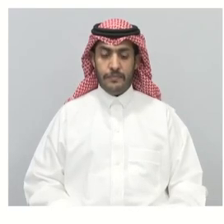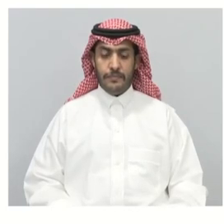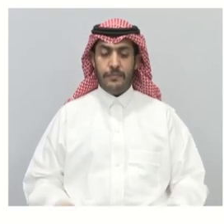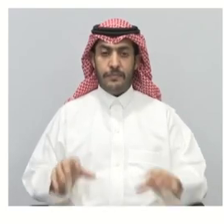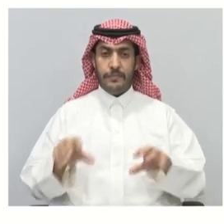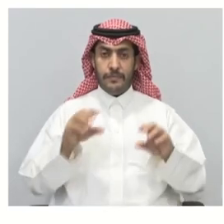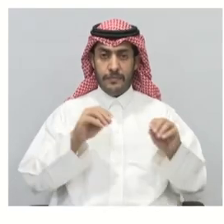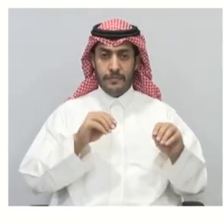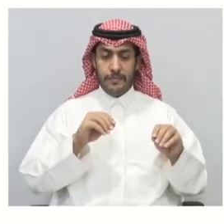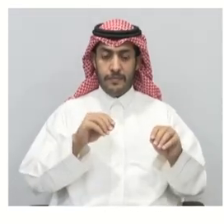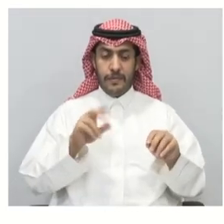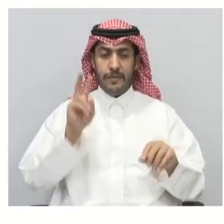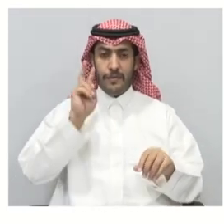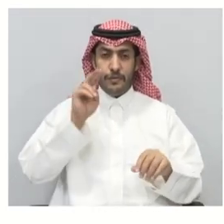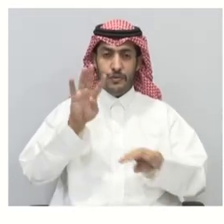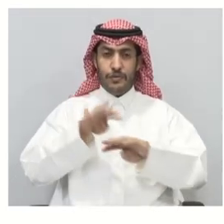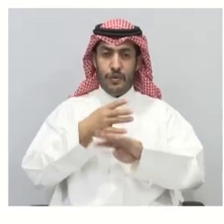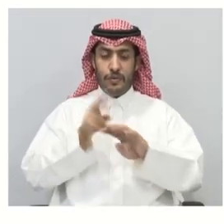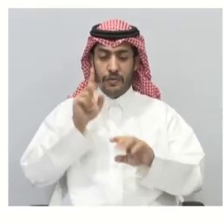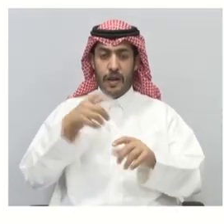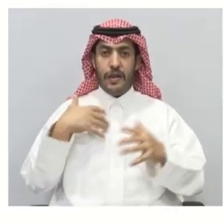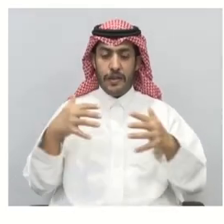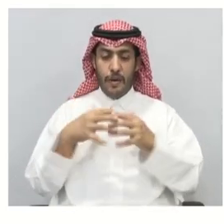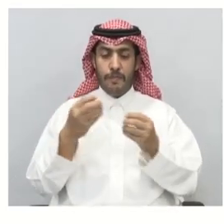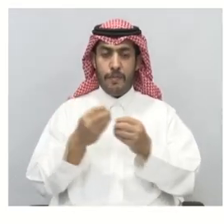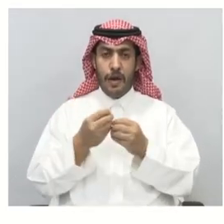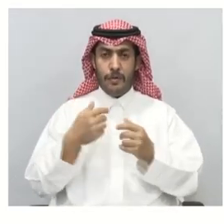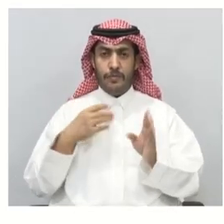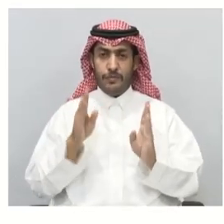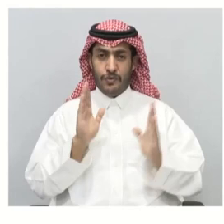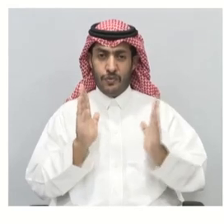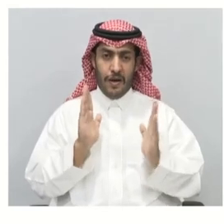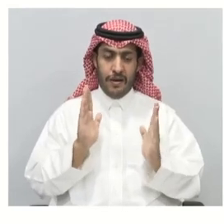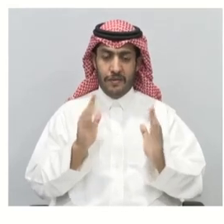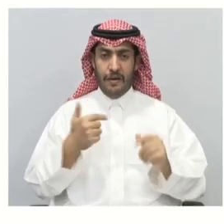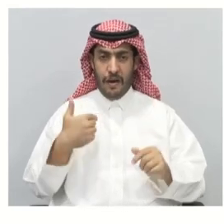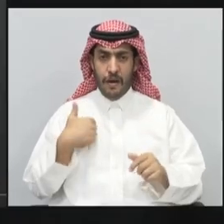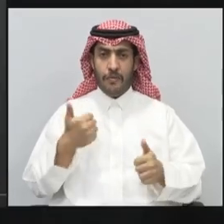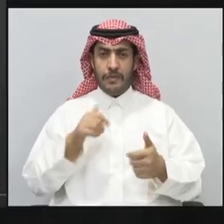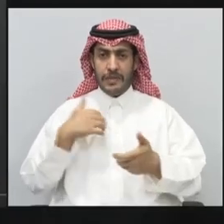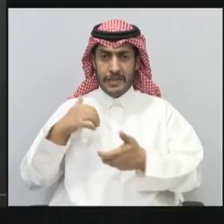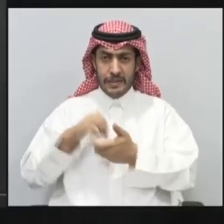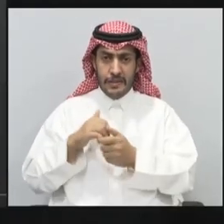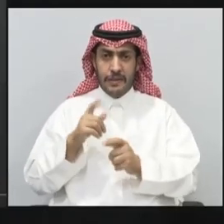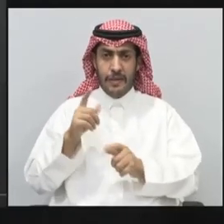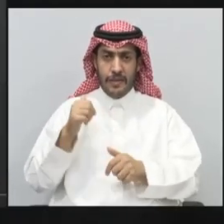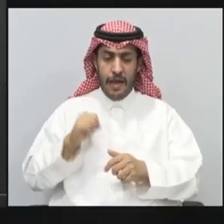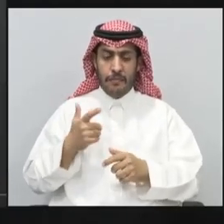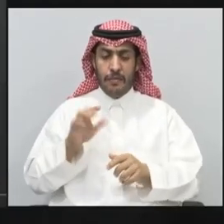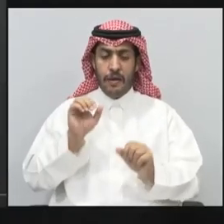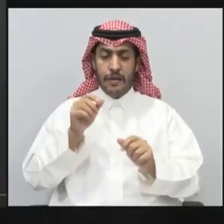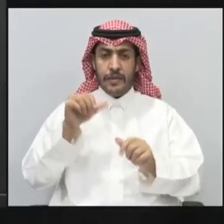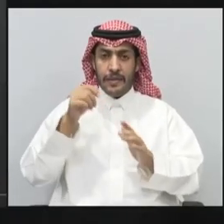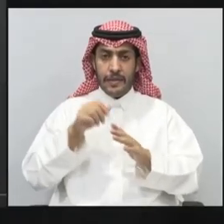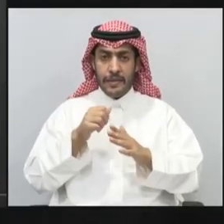ثانيا انظر معي الى هذا الجدول هنا يقول اتعاون مع من بجواري انت وزميركم بالمجانبك تحديد اركان